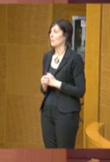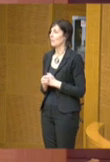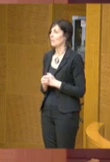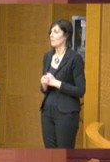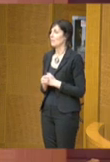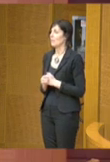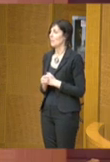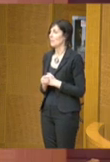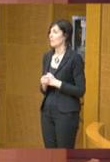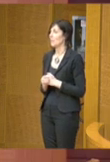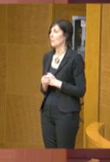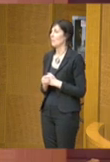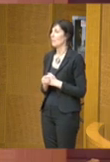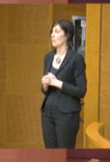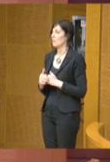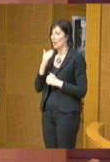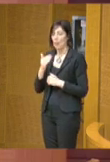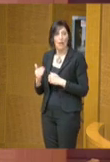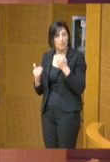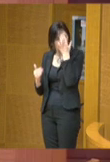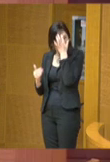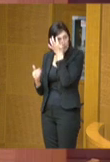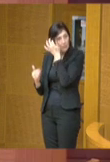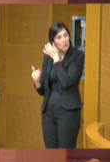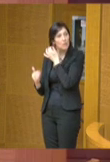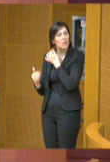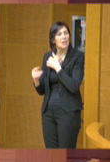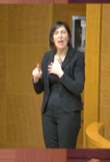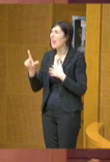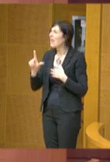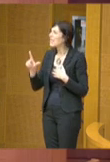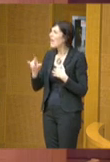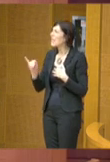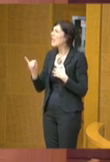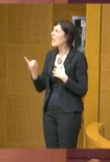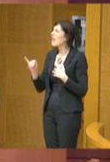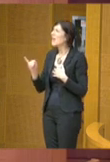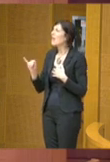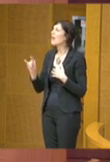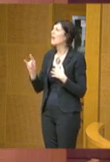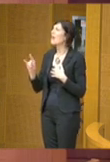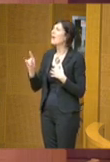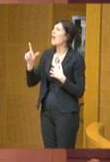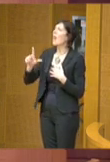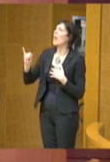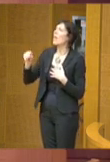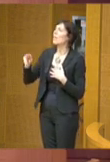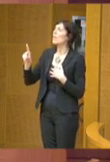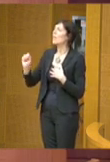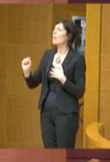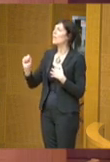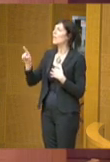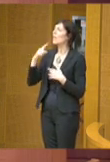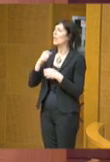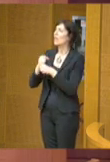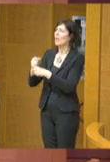Grazie. Mi dicono che è presente Linda Legname. Chiedo l'abbiamo chiamato anche, ecco, le lasceremo